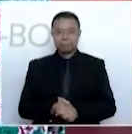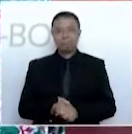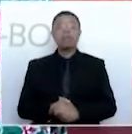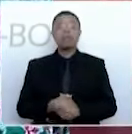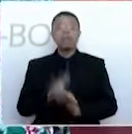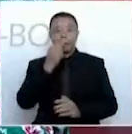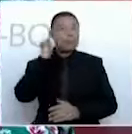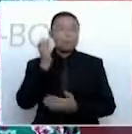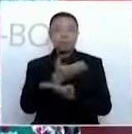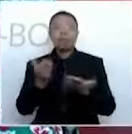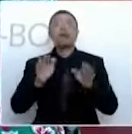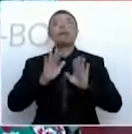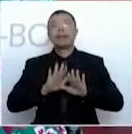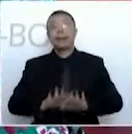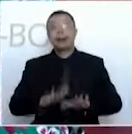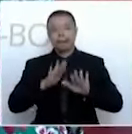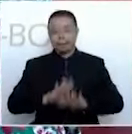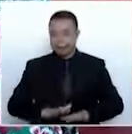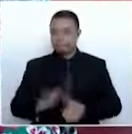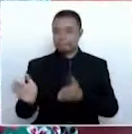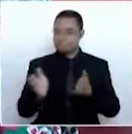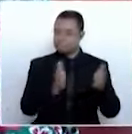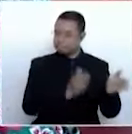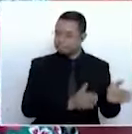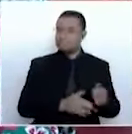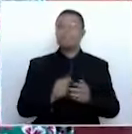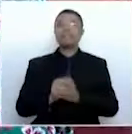Para hadirin mohon tenang, kita lanjutkan acara kita.